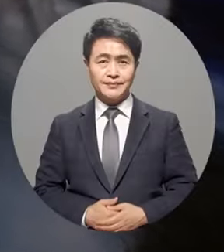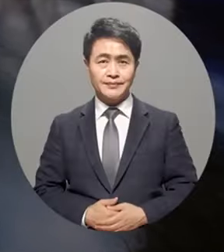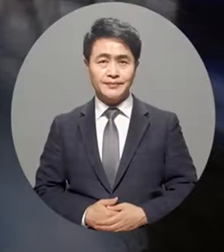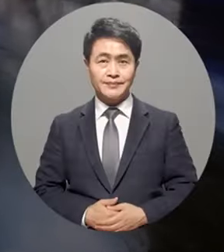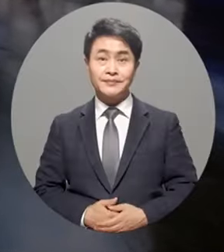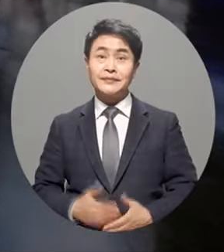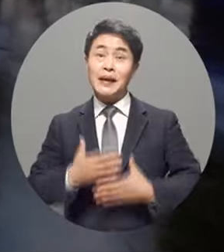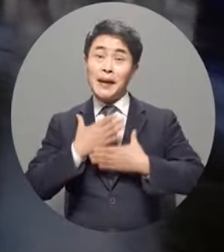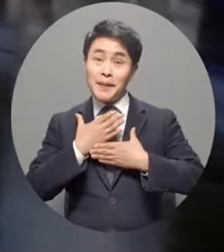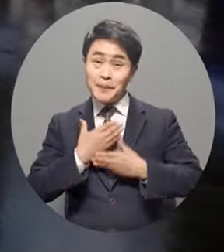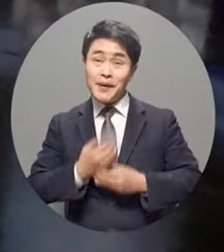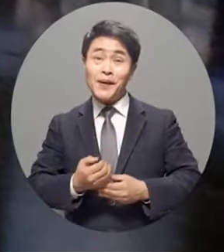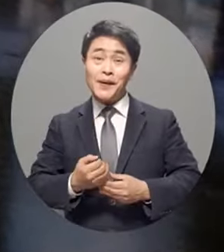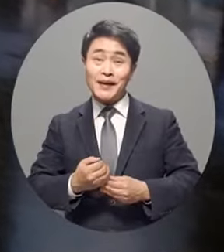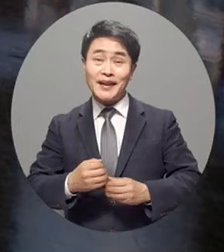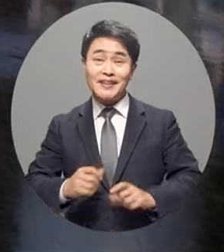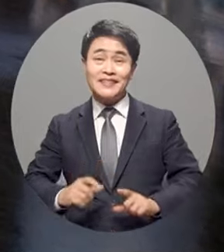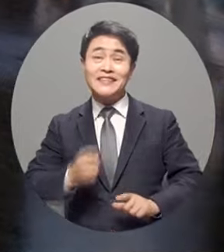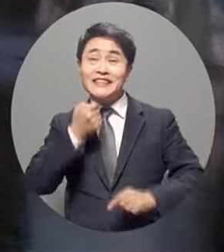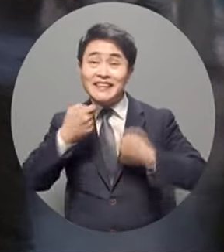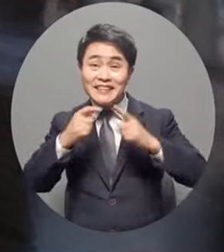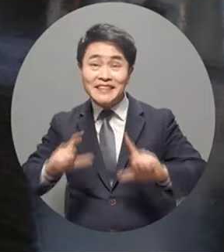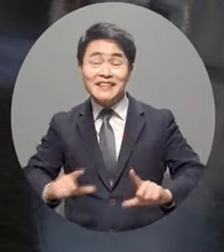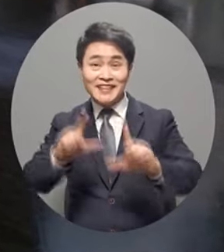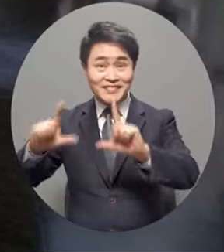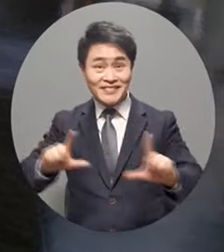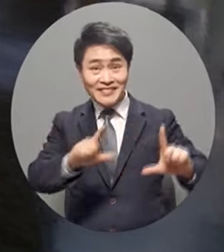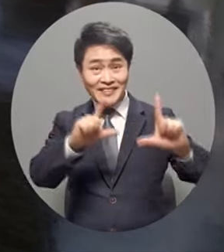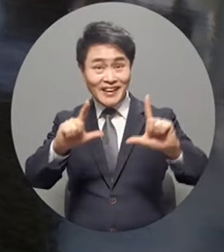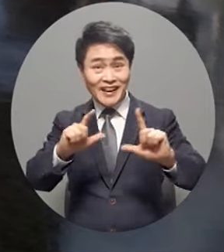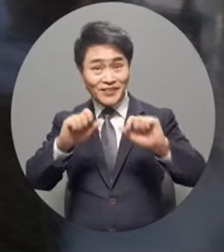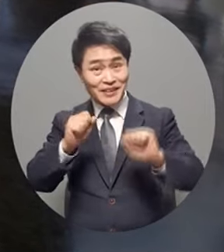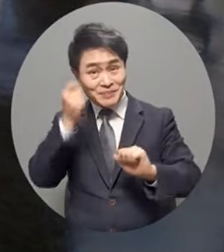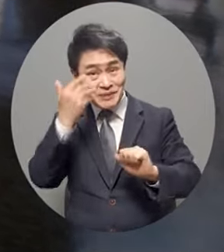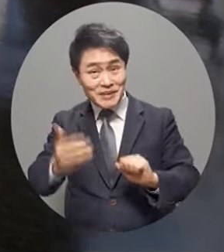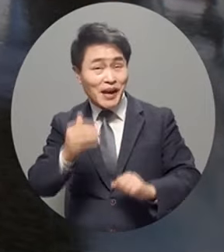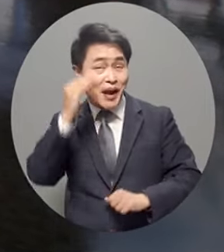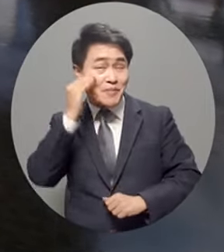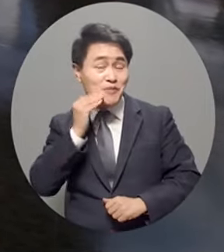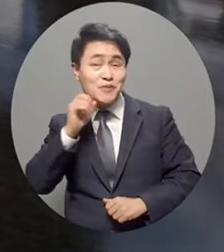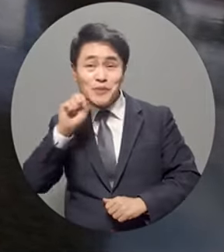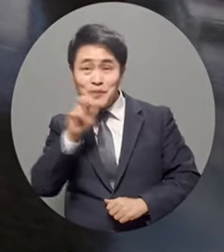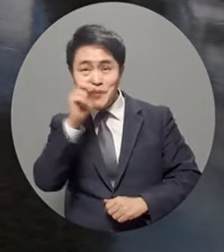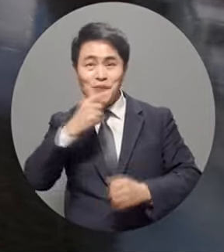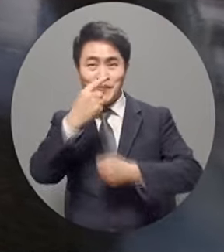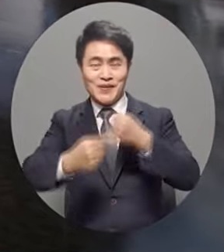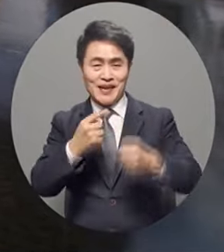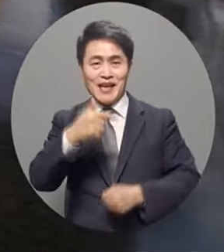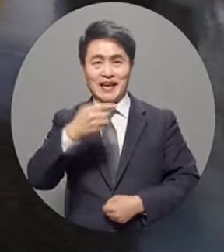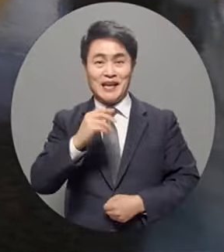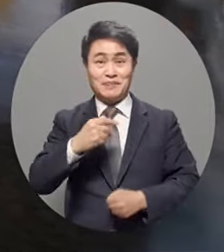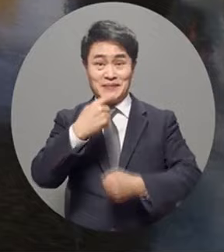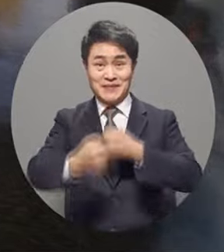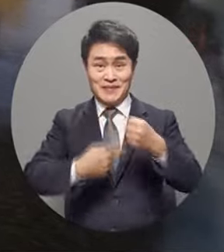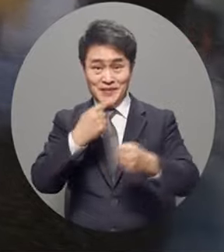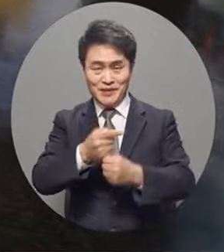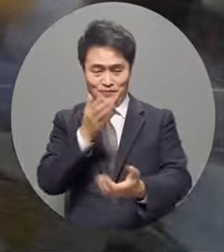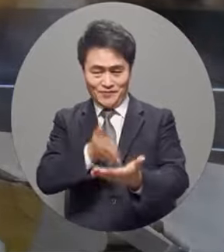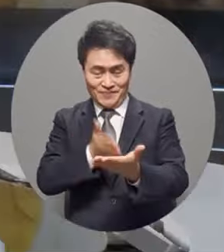편안한 설날 보내고 계십니까? 푸른 용의 해, 갑진년의 정월 초하루 뉴스데스크 시작하겠습니다.